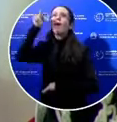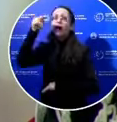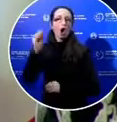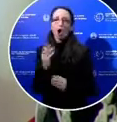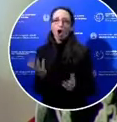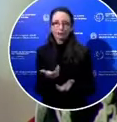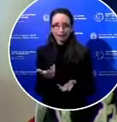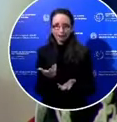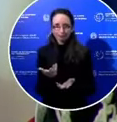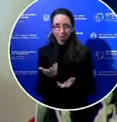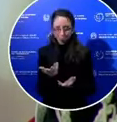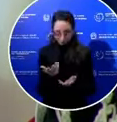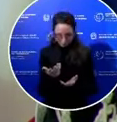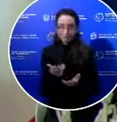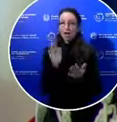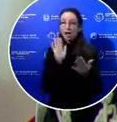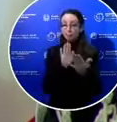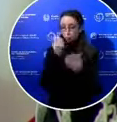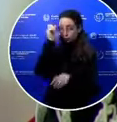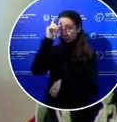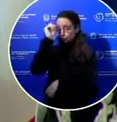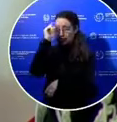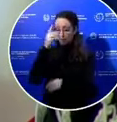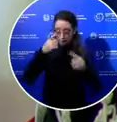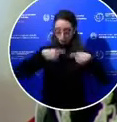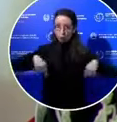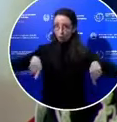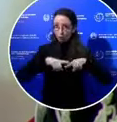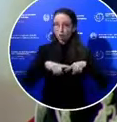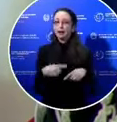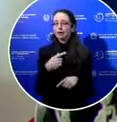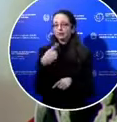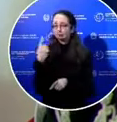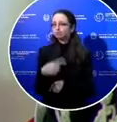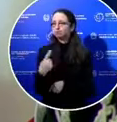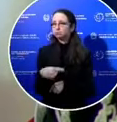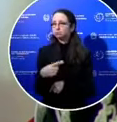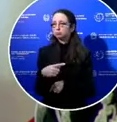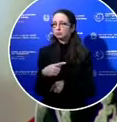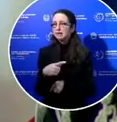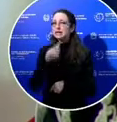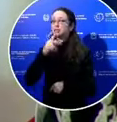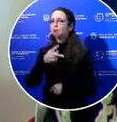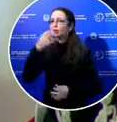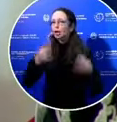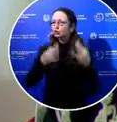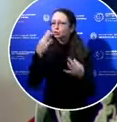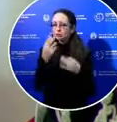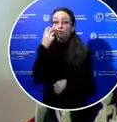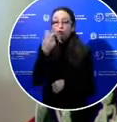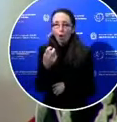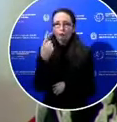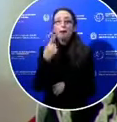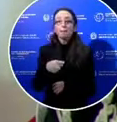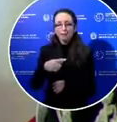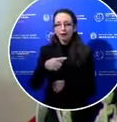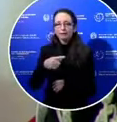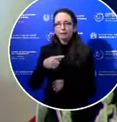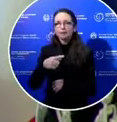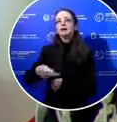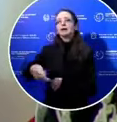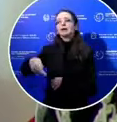concettuale della conferenza è orientato a questo, a trovare le risposte giuste per rispondere in modo esatto. Per aprire le porte